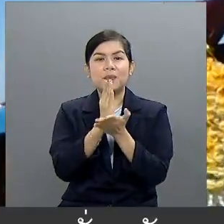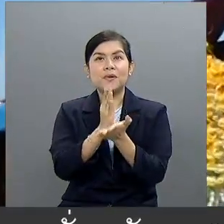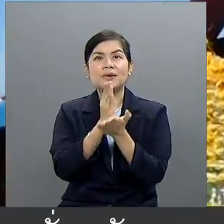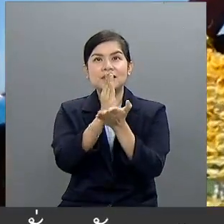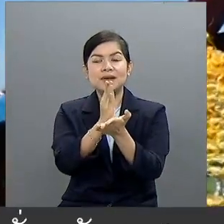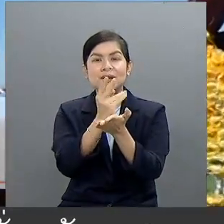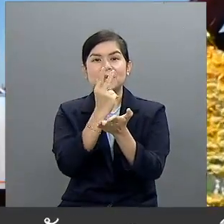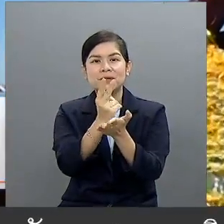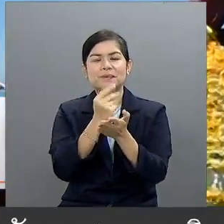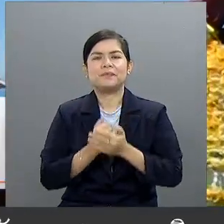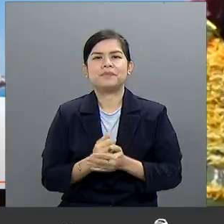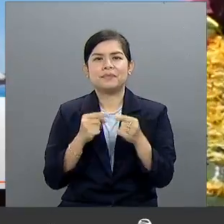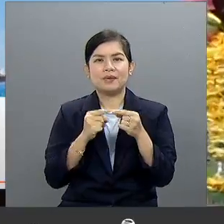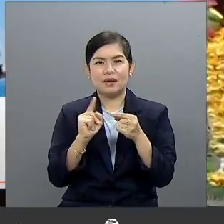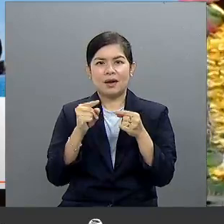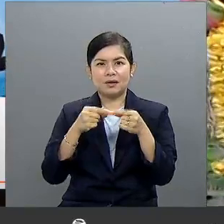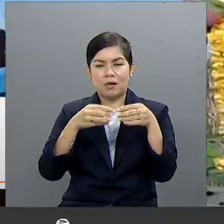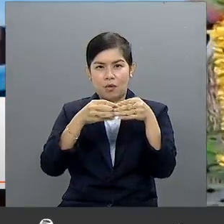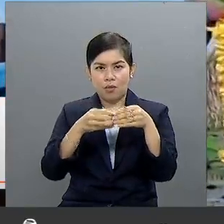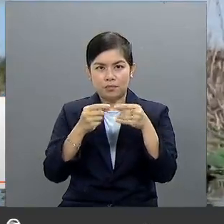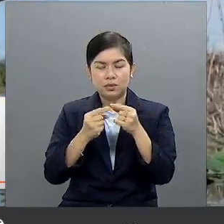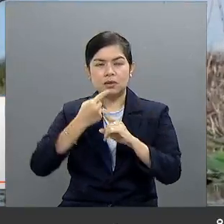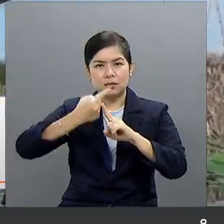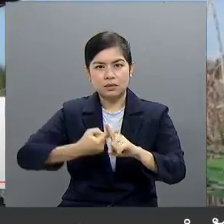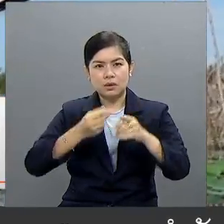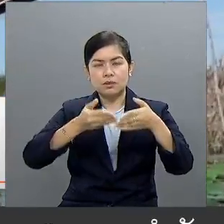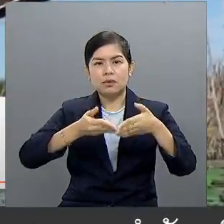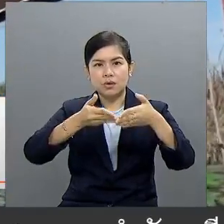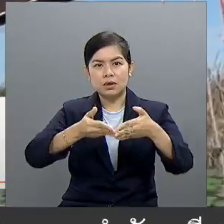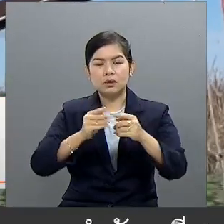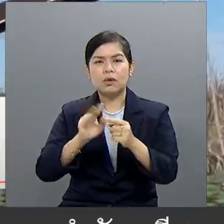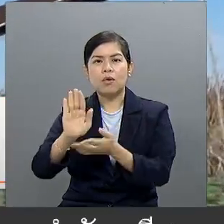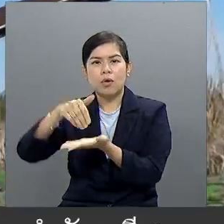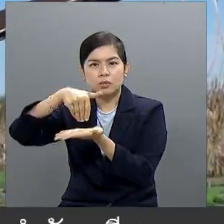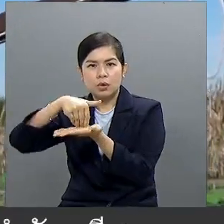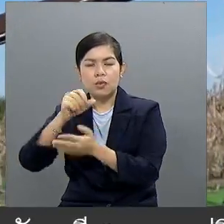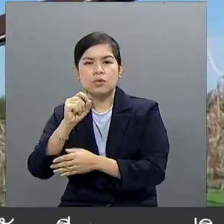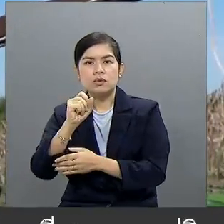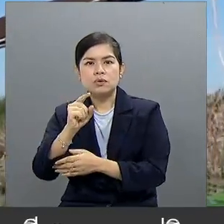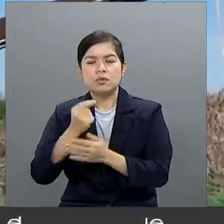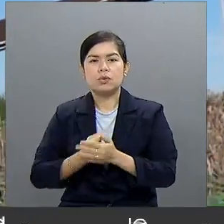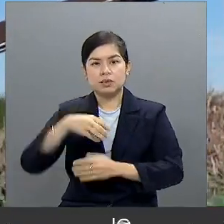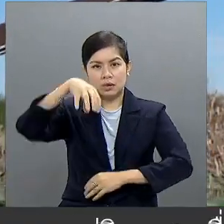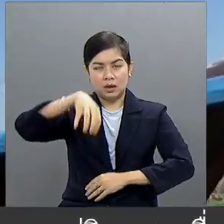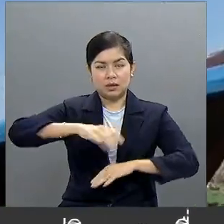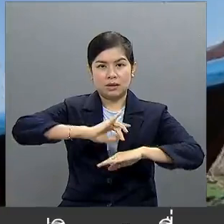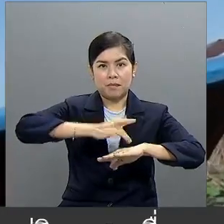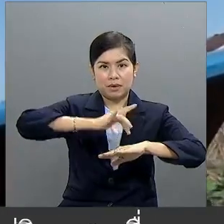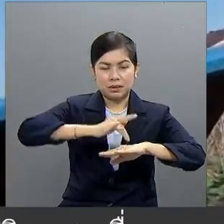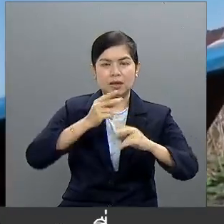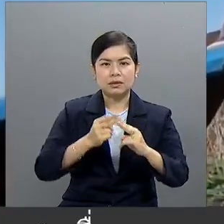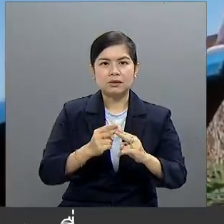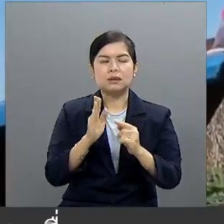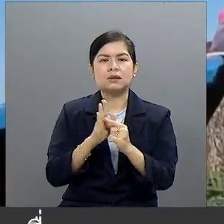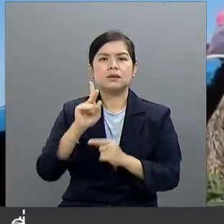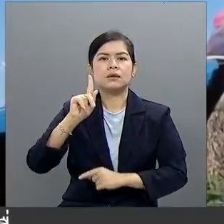ที่สมาชิกที่ให้บริการเช่าเรือในพื้นที่ศูนย์ศึกษาธรรมชาติบึงบัวอุทยานแห่งชาติเขา300ยอดตำบลไร่เก่าอำเ